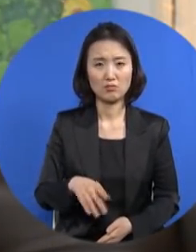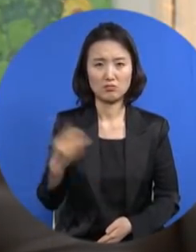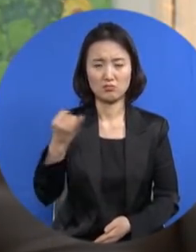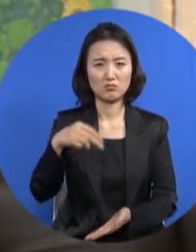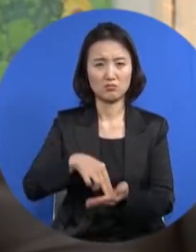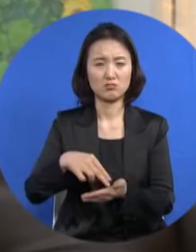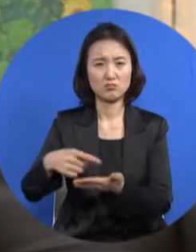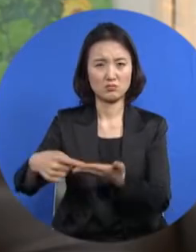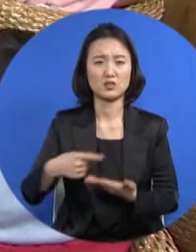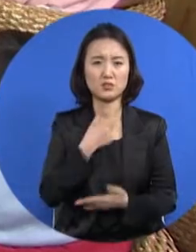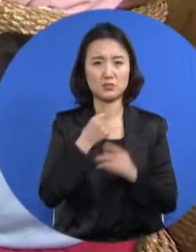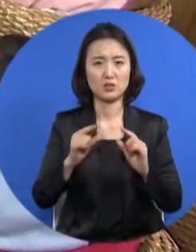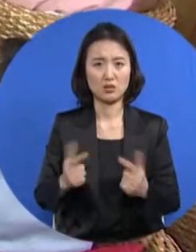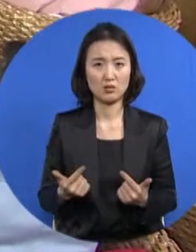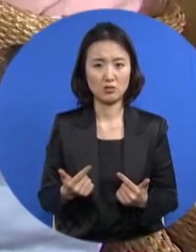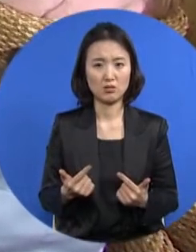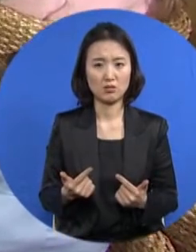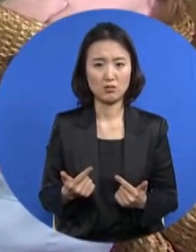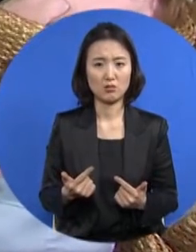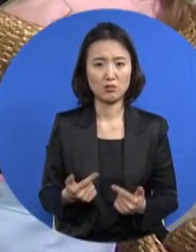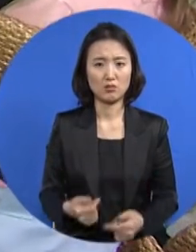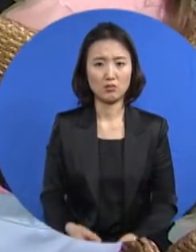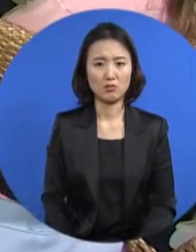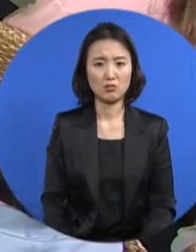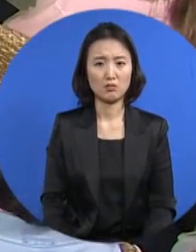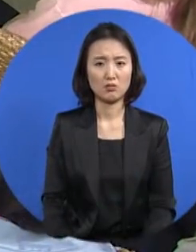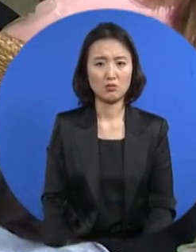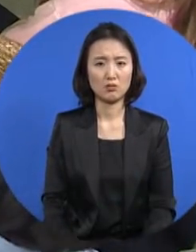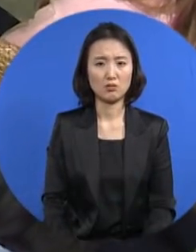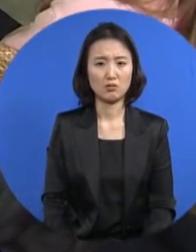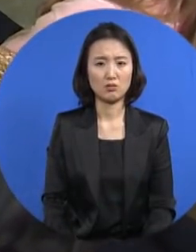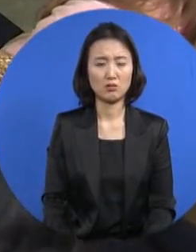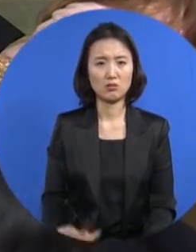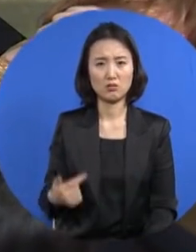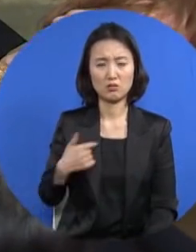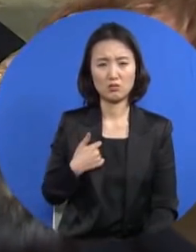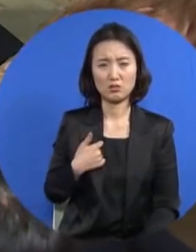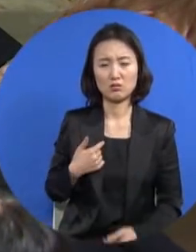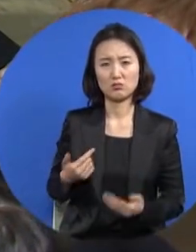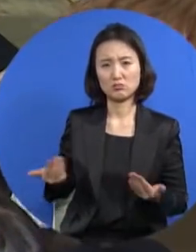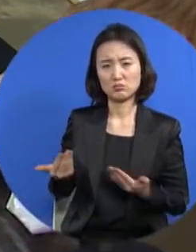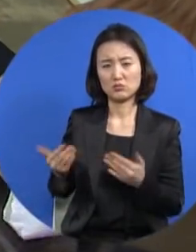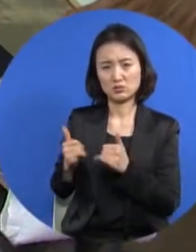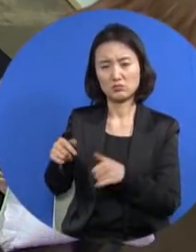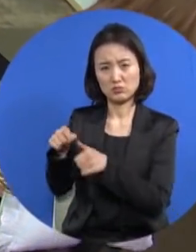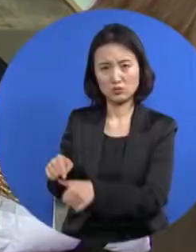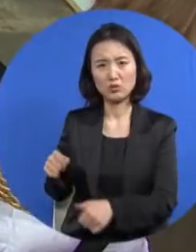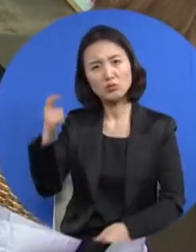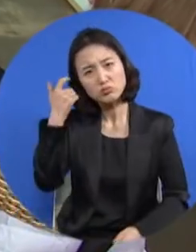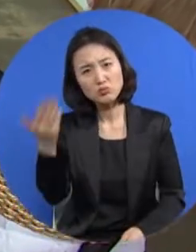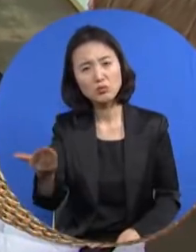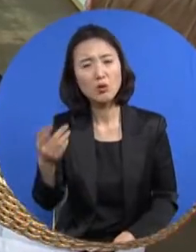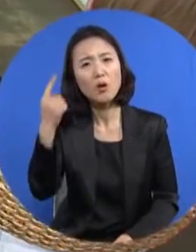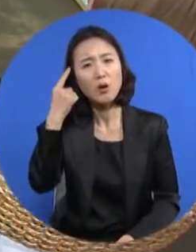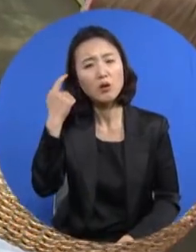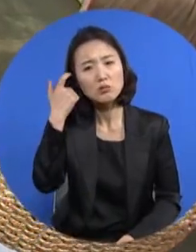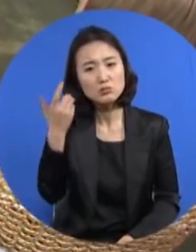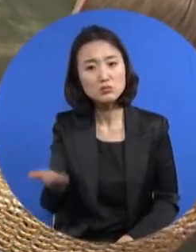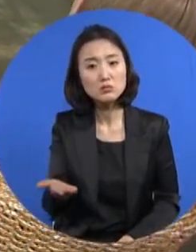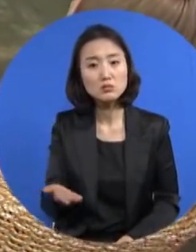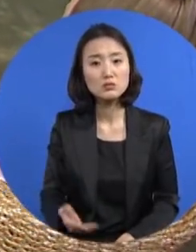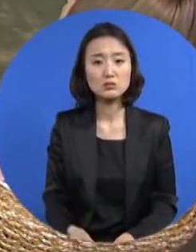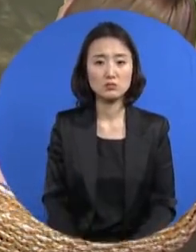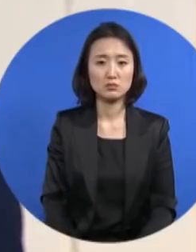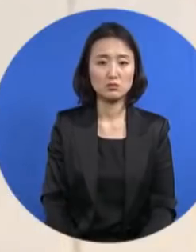거예요. 그래서 우리 직원한테 전화해서 물어보라고 그랬어요. 왜 그런지 너무 궁금하잖아요. 그